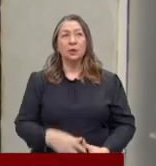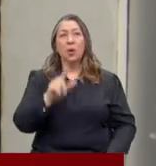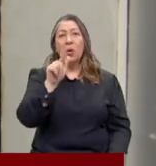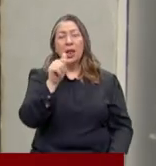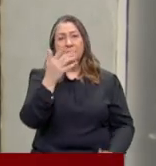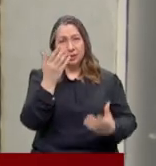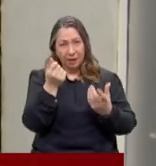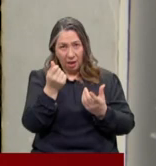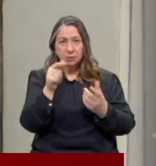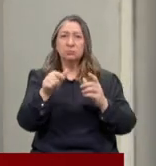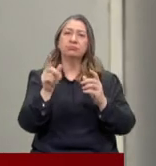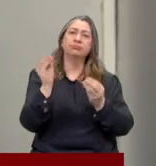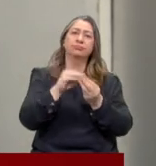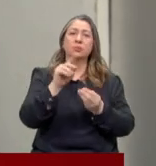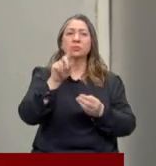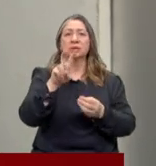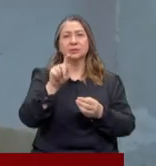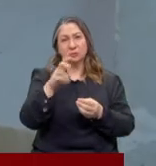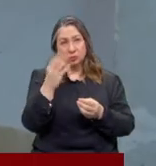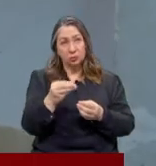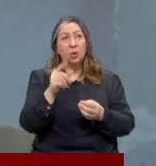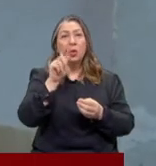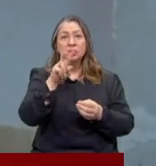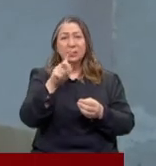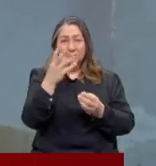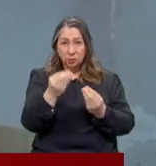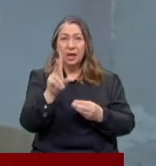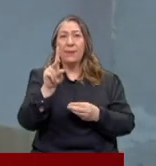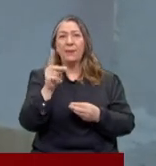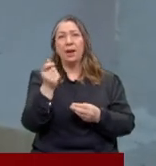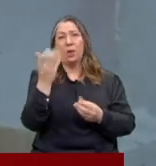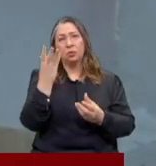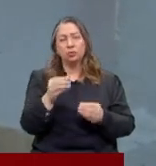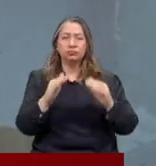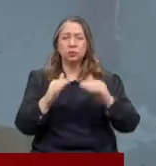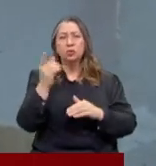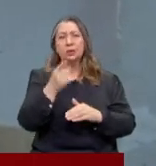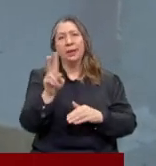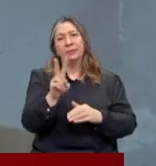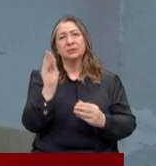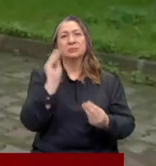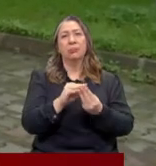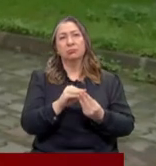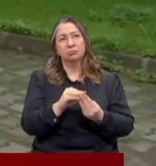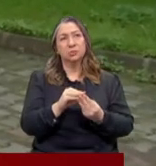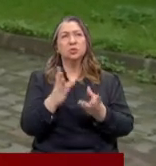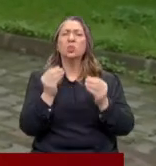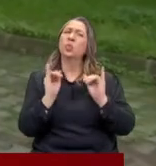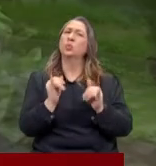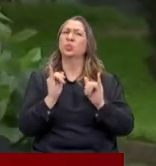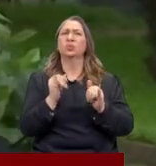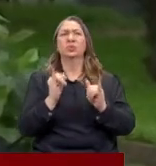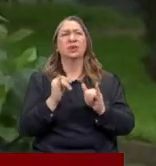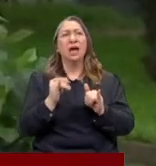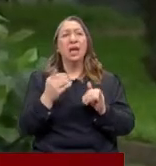16 liraydı, 18 lira oldu damacana. Bütün firmalarda var hepsinde. 18 liraydı, 21 lira oldu aşağı yukarı. %20 oranında bir zam. Çok kötü, çok